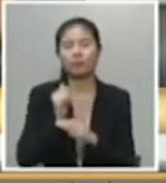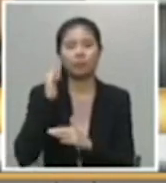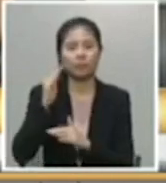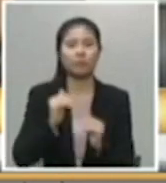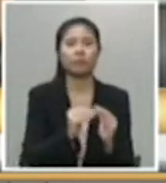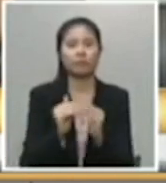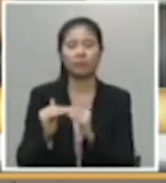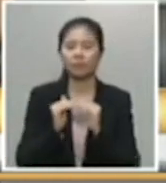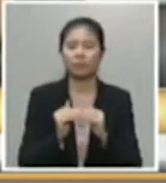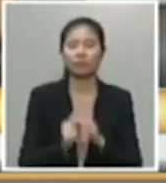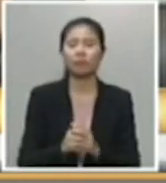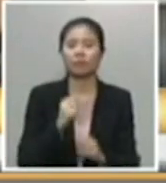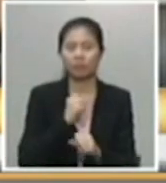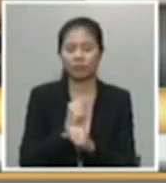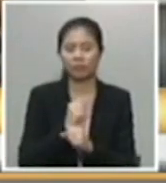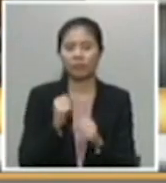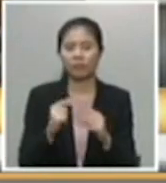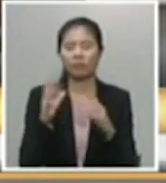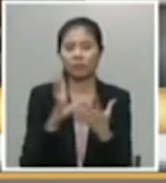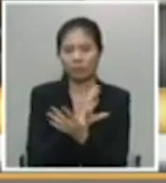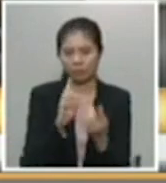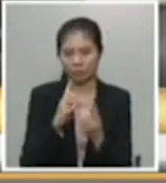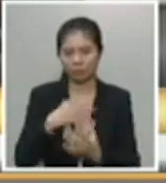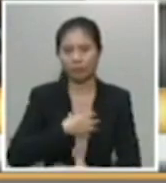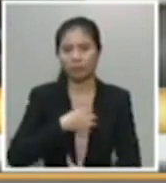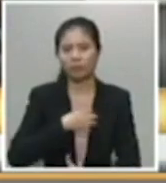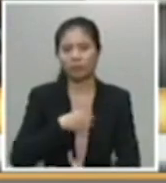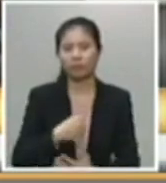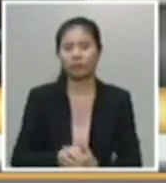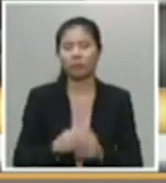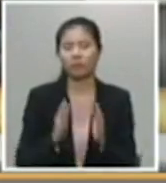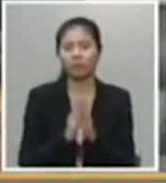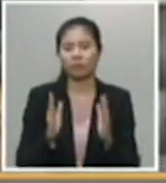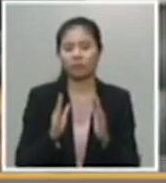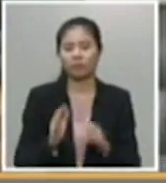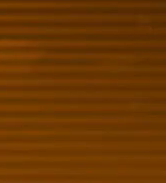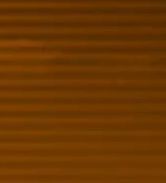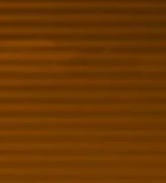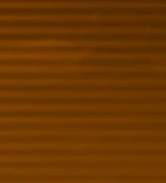มากขึ้นแล้วก็ตอบโจทย์ความต้องการของสังคมในอนาคตที่มาแน่นอนครับขอบคุณครับ